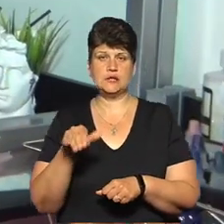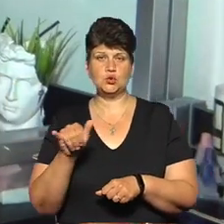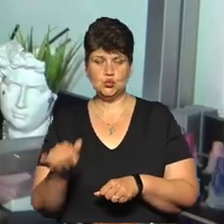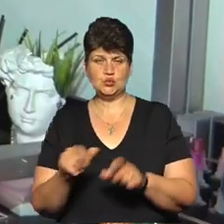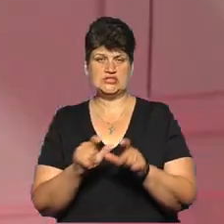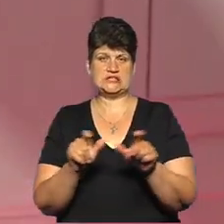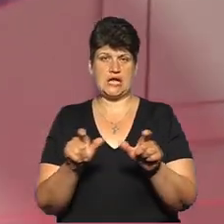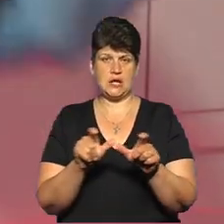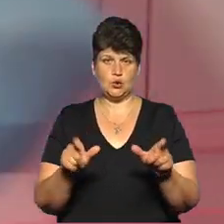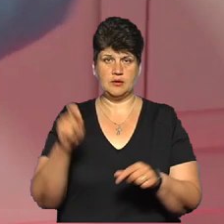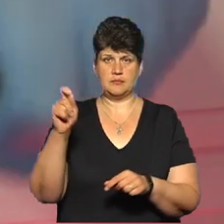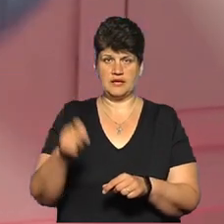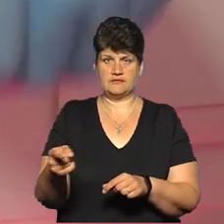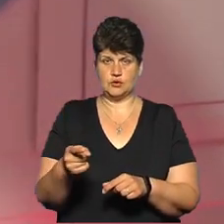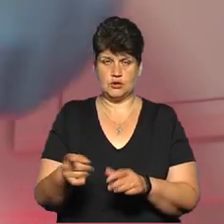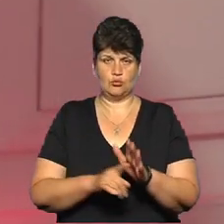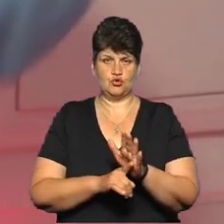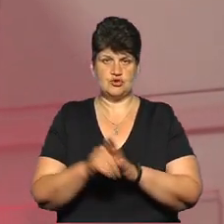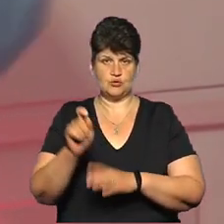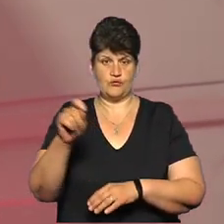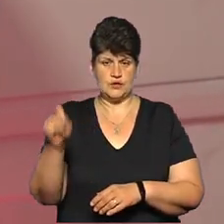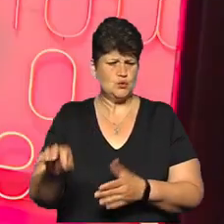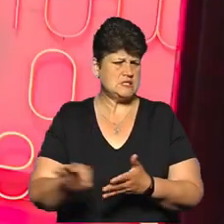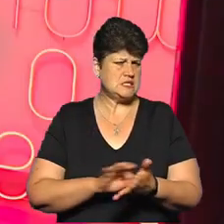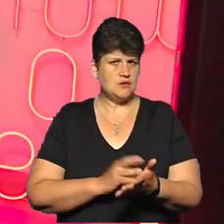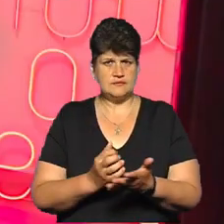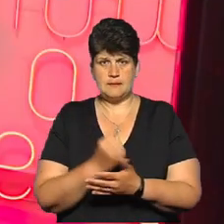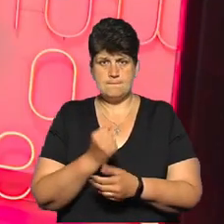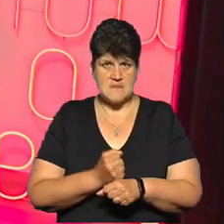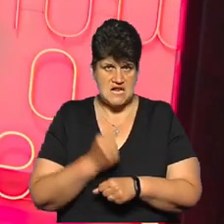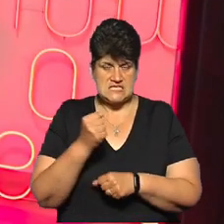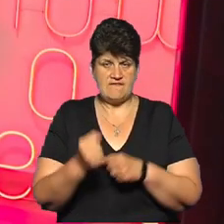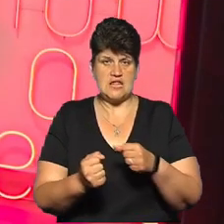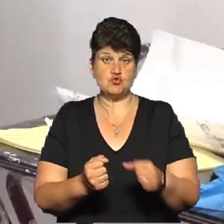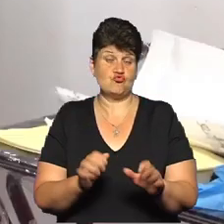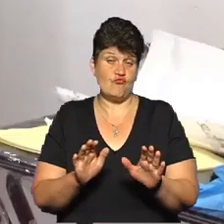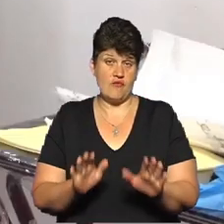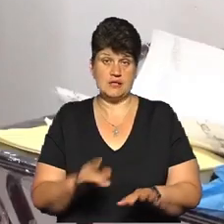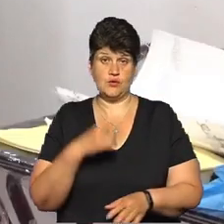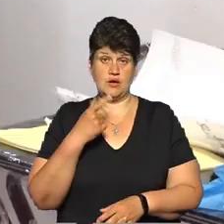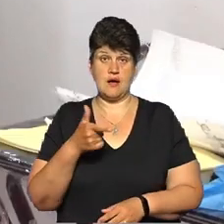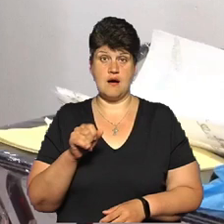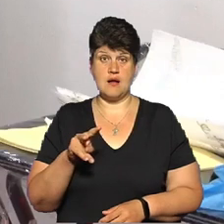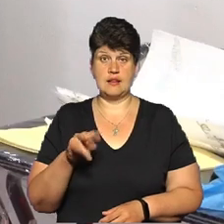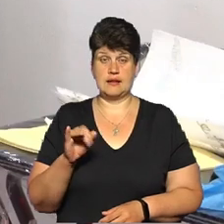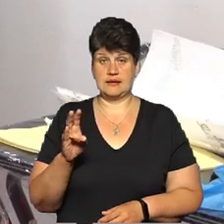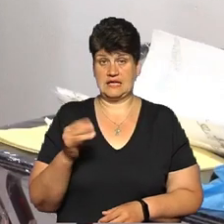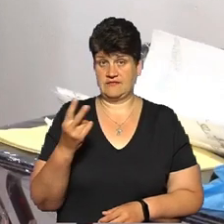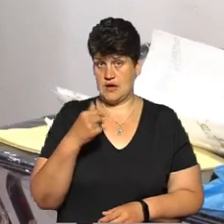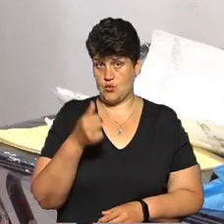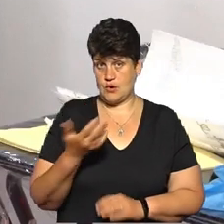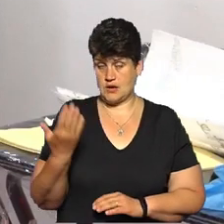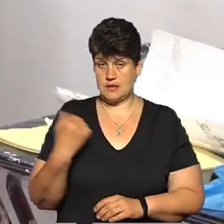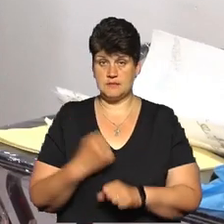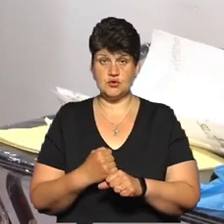на початку повномасштабної війни. Тут одразу вдалося працевлаштуватися, розповідає Галина. Я 2 роки працювала тату-майстром